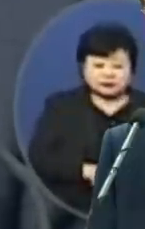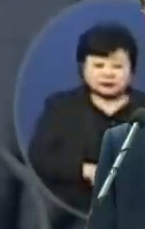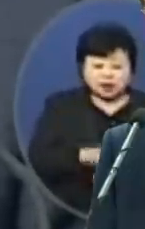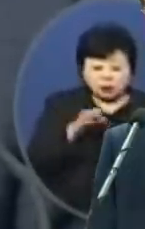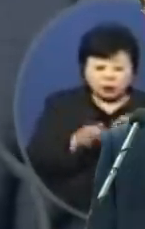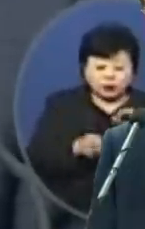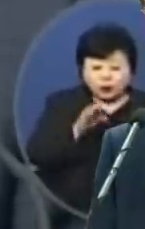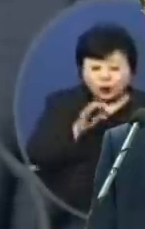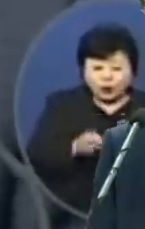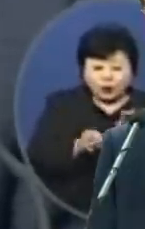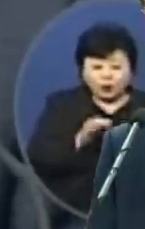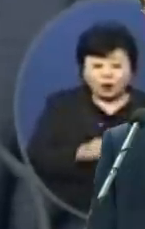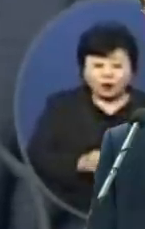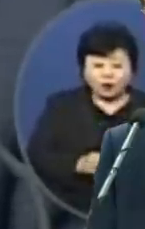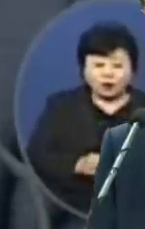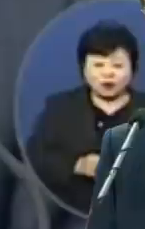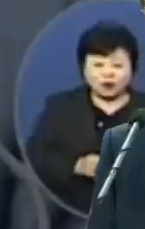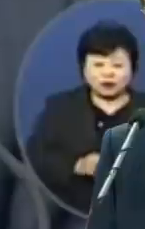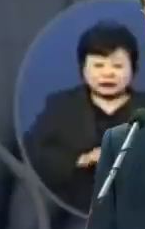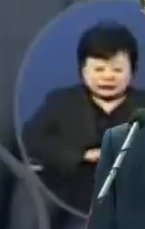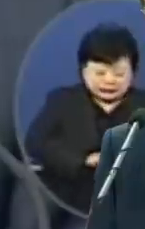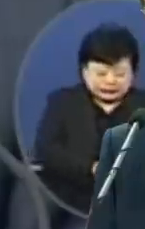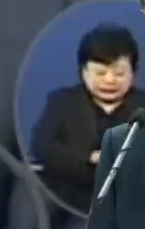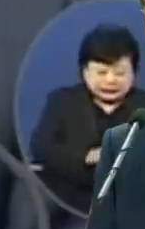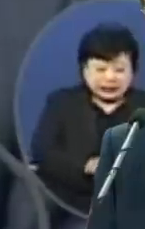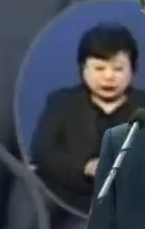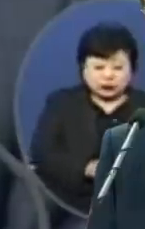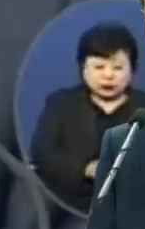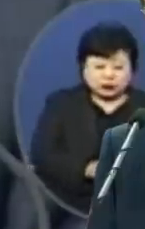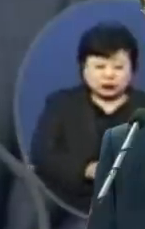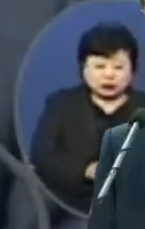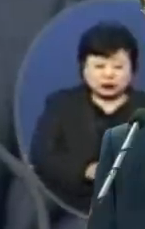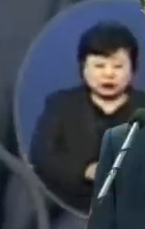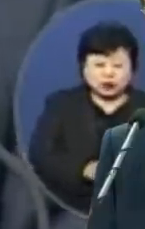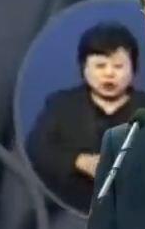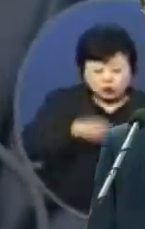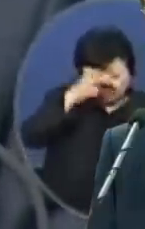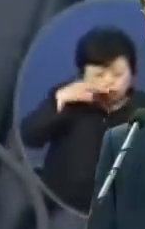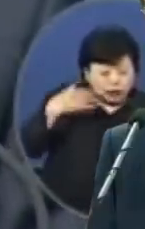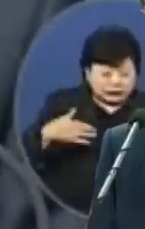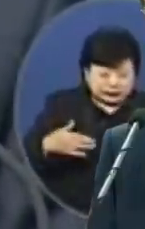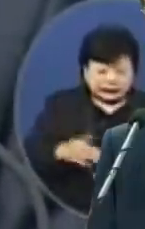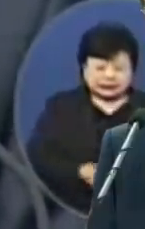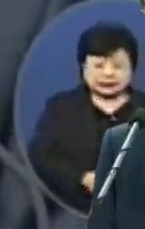포도를 따가지고서 짜도 포도즙이지 발효가 안 됐었습니다.